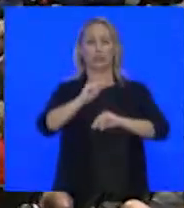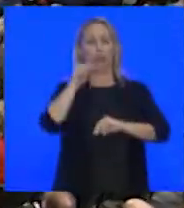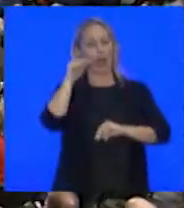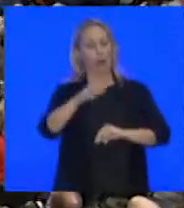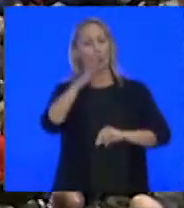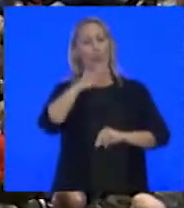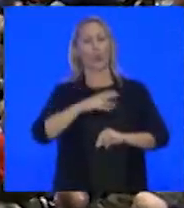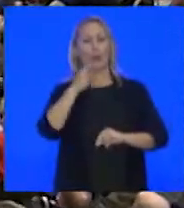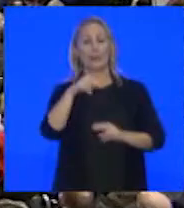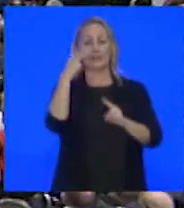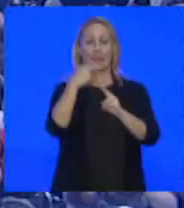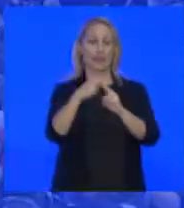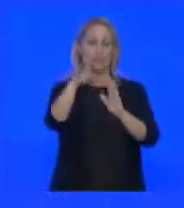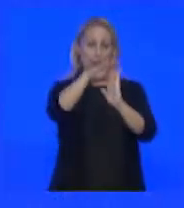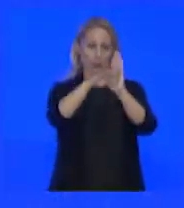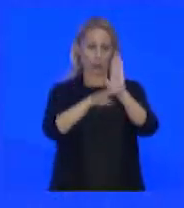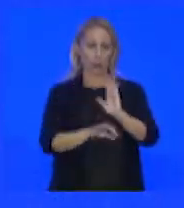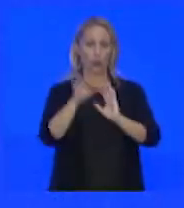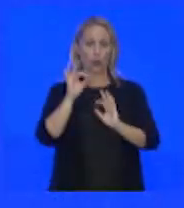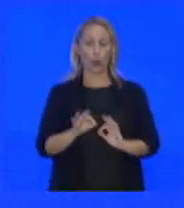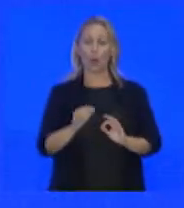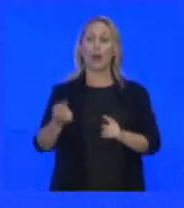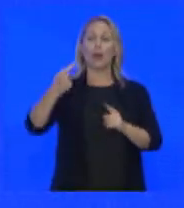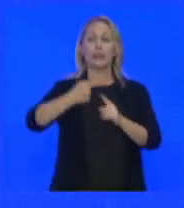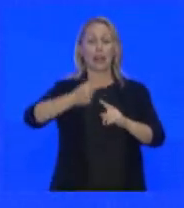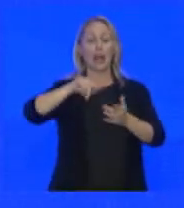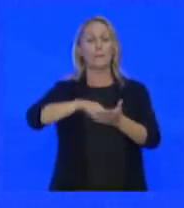Και η καθιέρωση του θεσμού της επιστολικής ψήφου.